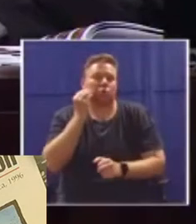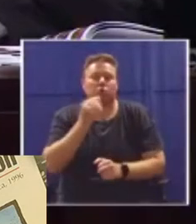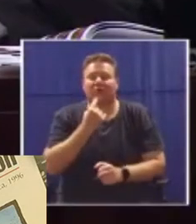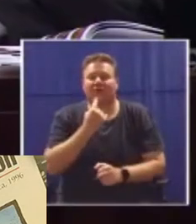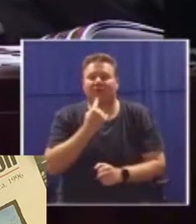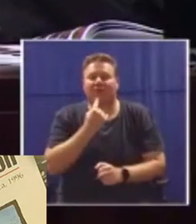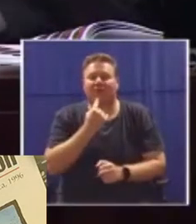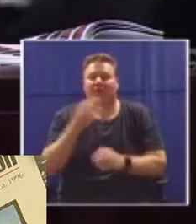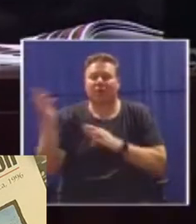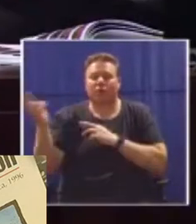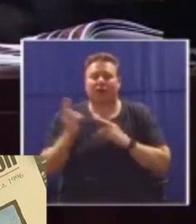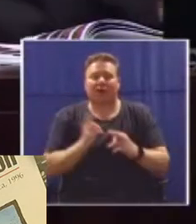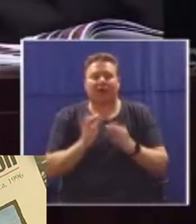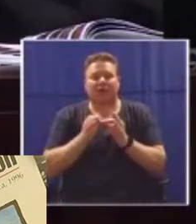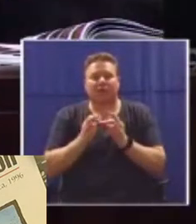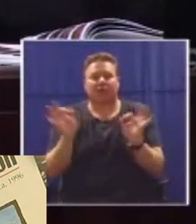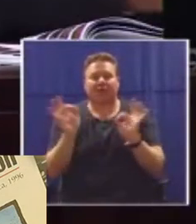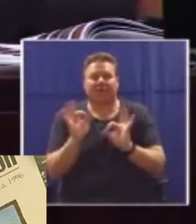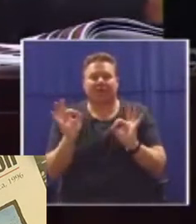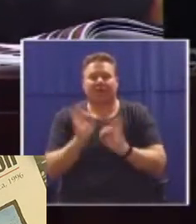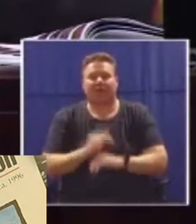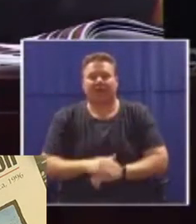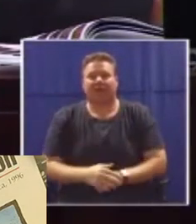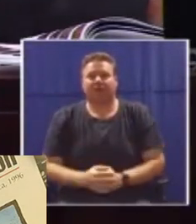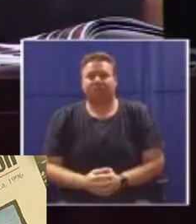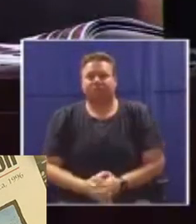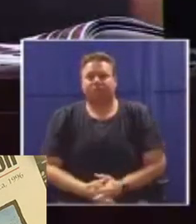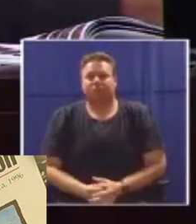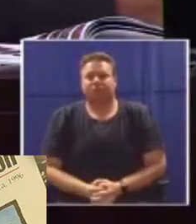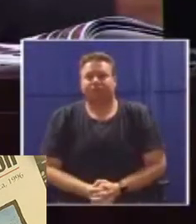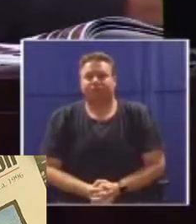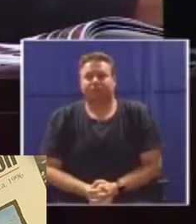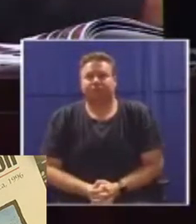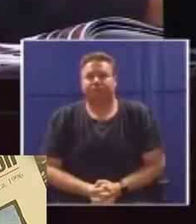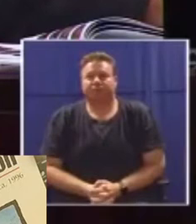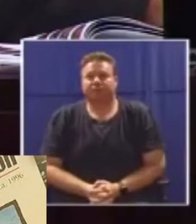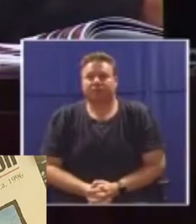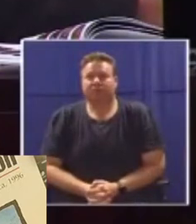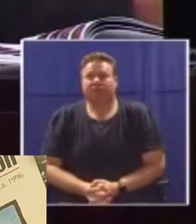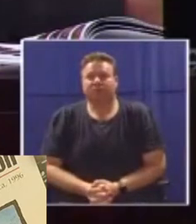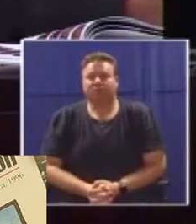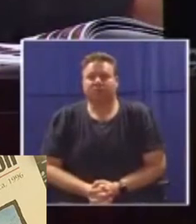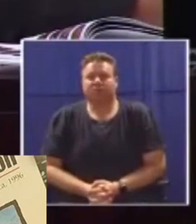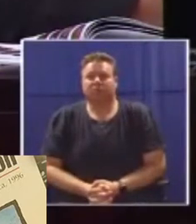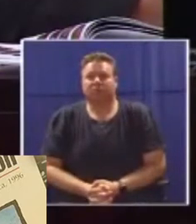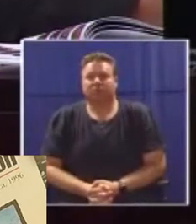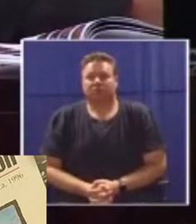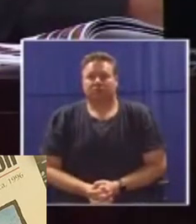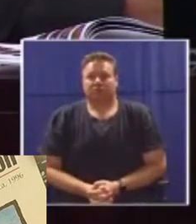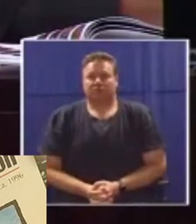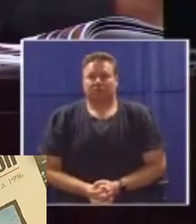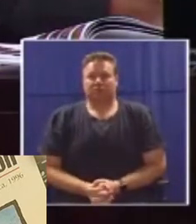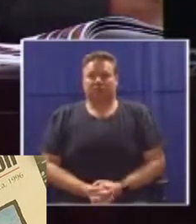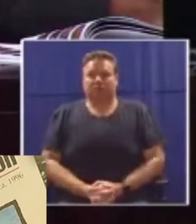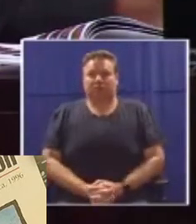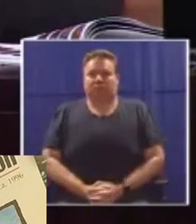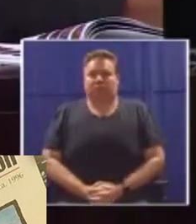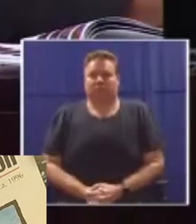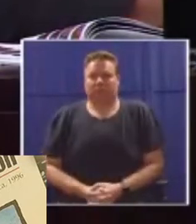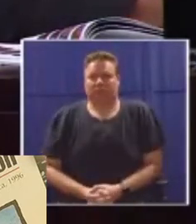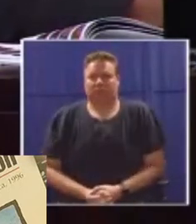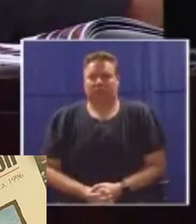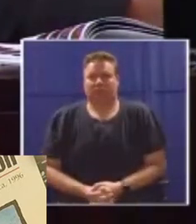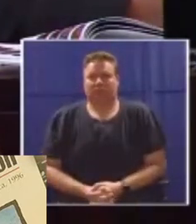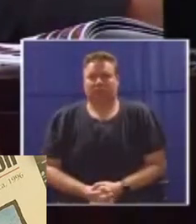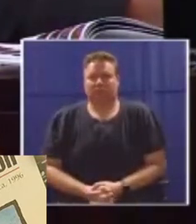go etapele setšhaba. Ebile setšhaba sa rena se kgona go bona le o kwešiša gore re dia ka tsela tsotlhe gore re tle